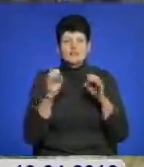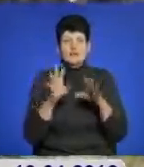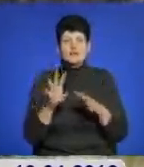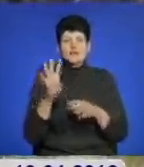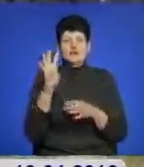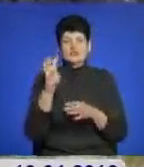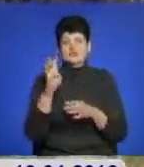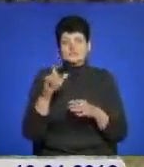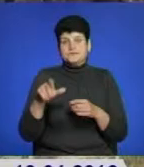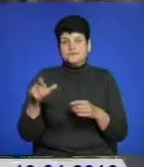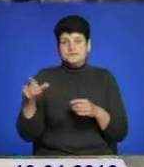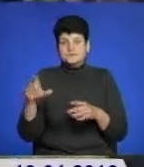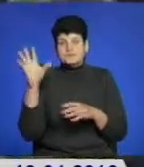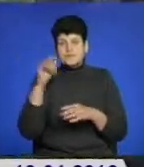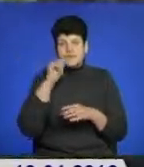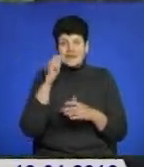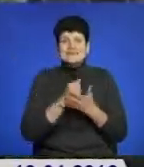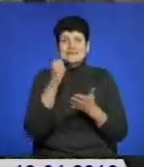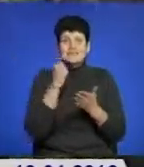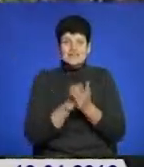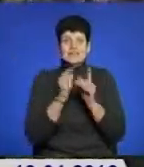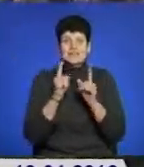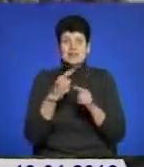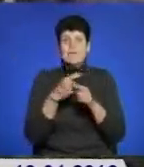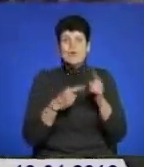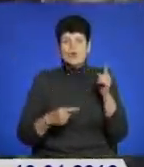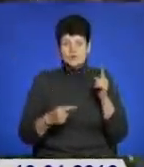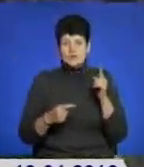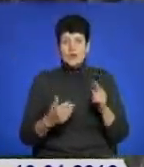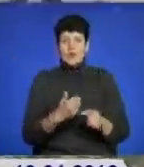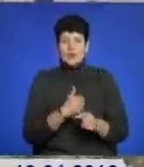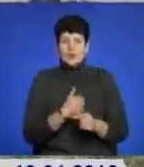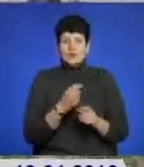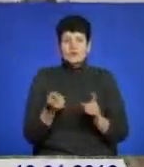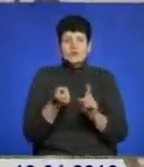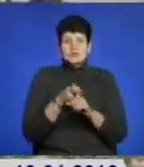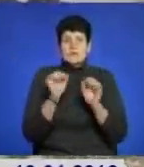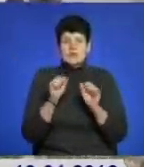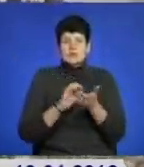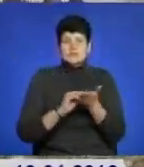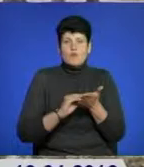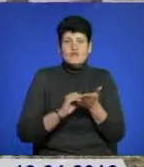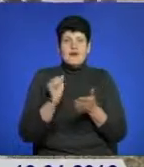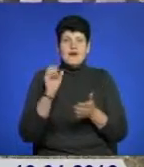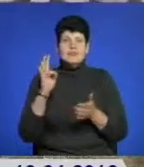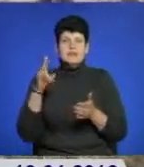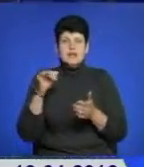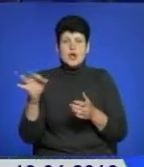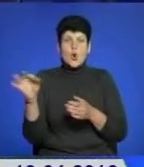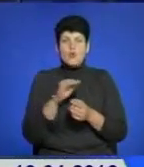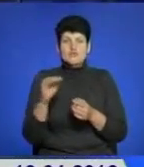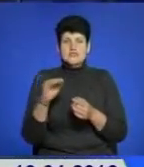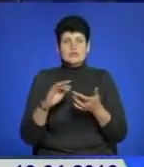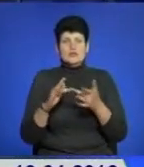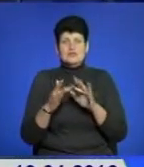осіб зі всієї України, однак затверджена лише половина з них. Охочі долучитися можуть заповнити анкету на офіційному сайті гри до